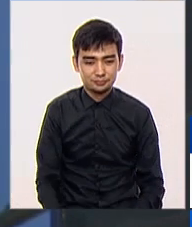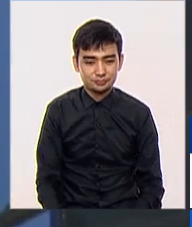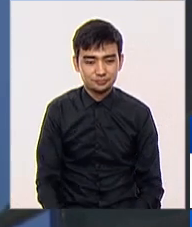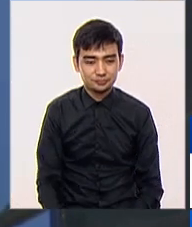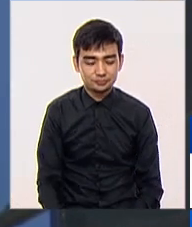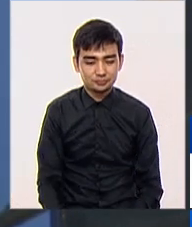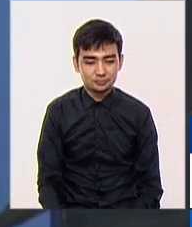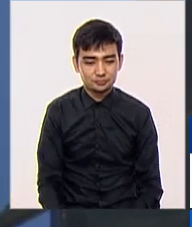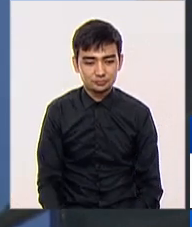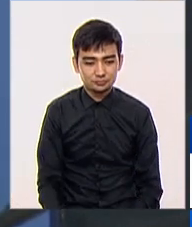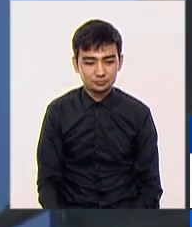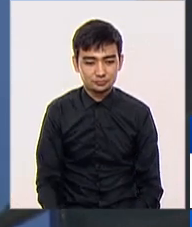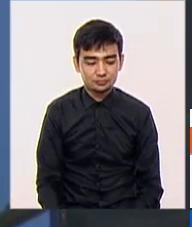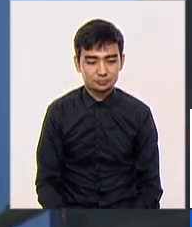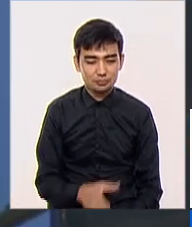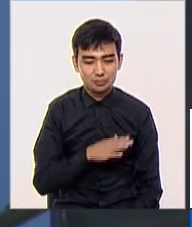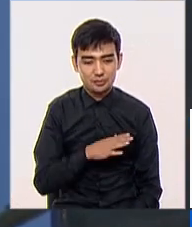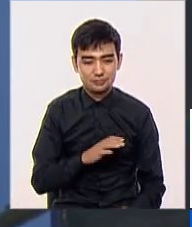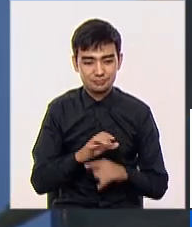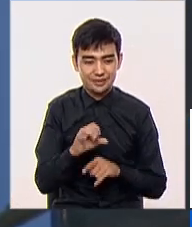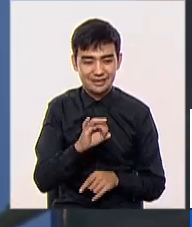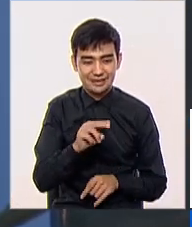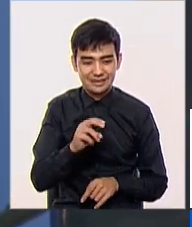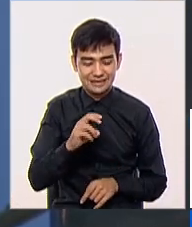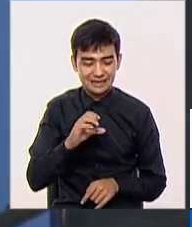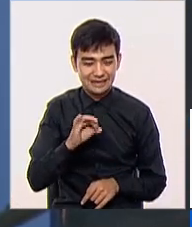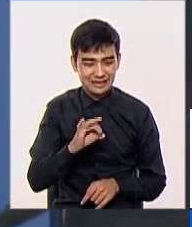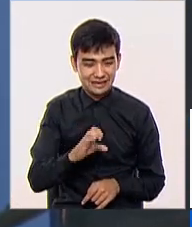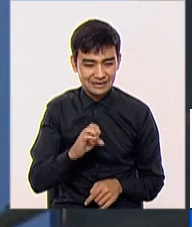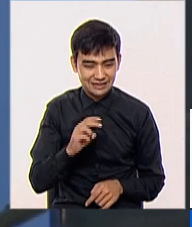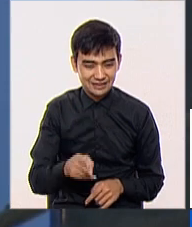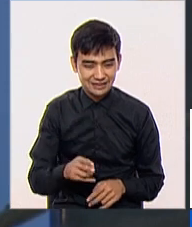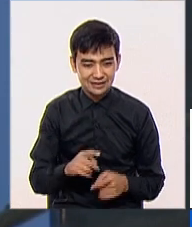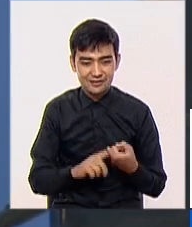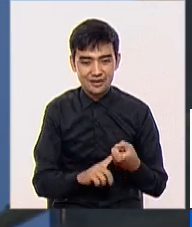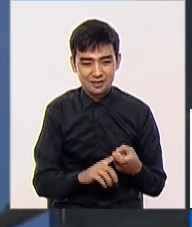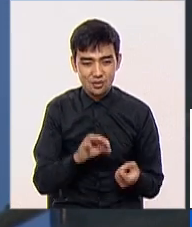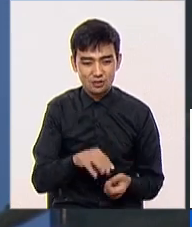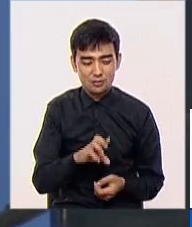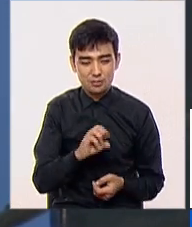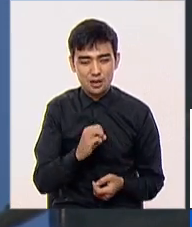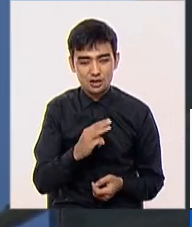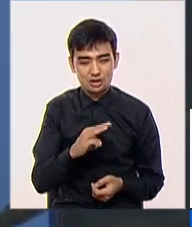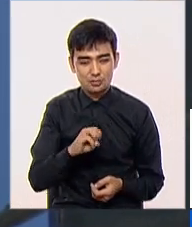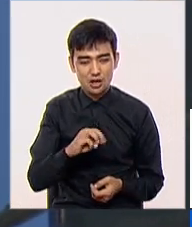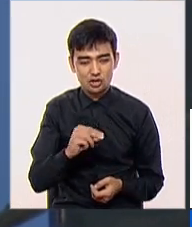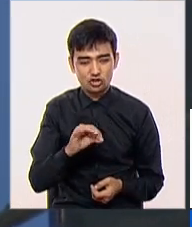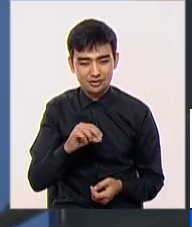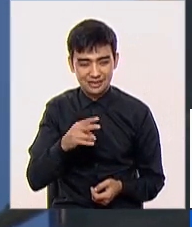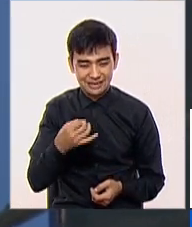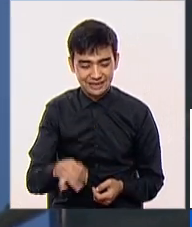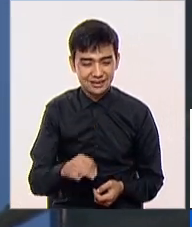был подан иск в отношении ваш матч энска и желе динского акиматов